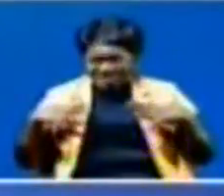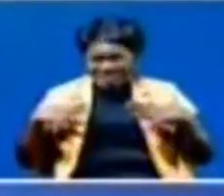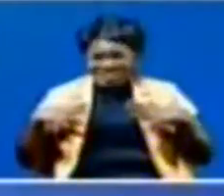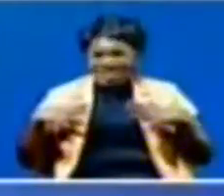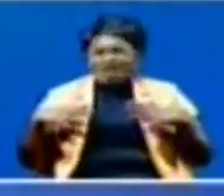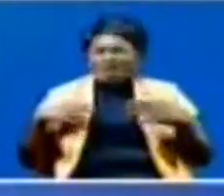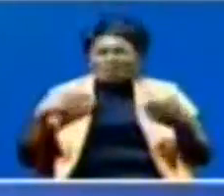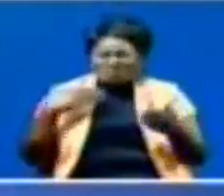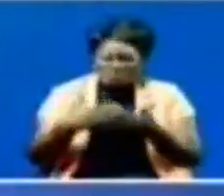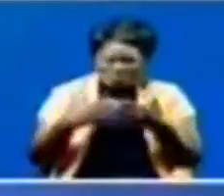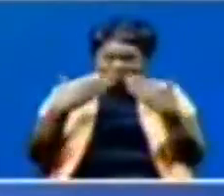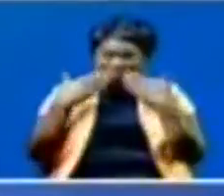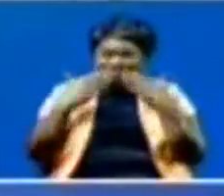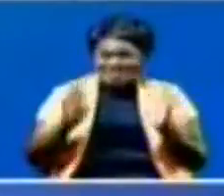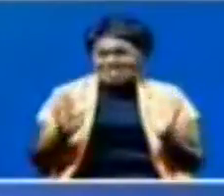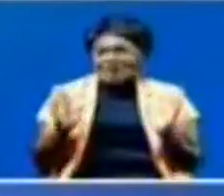Tukienda kumaliza.